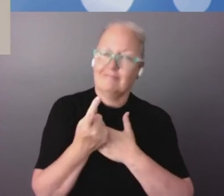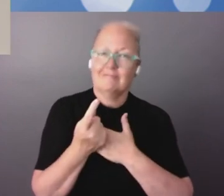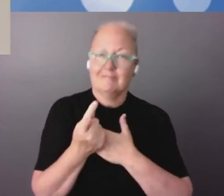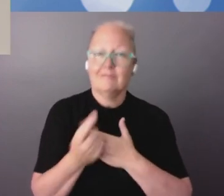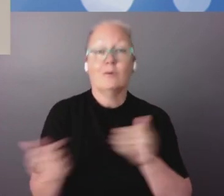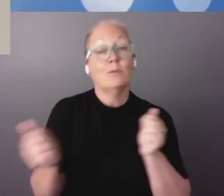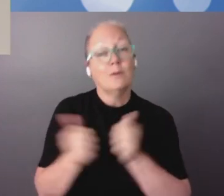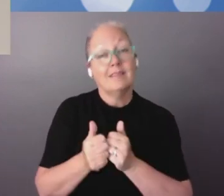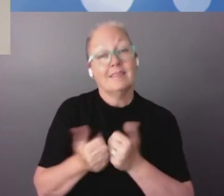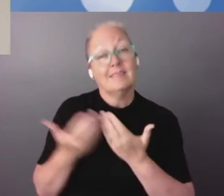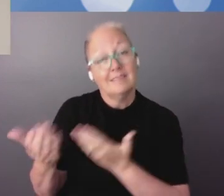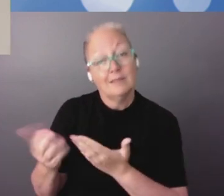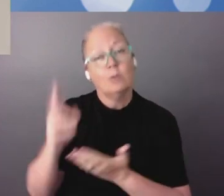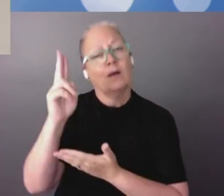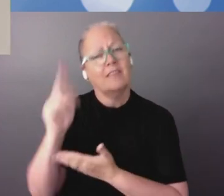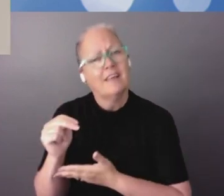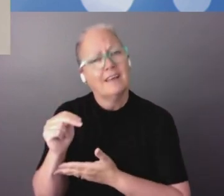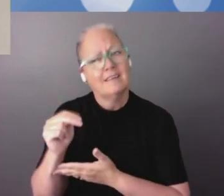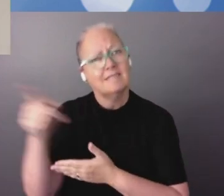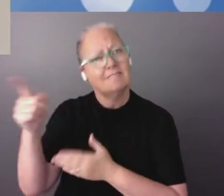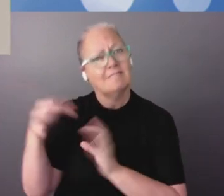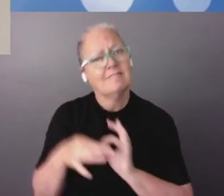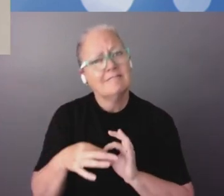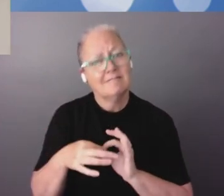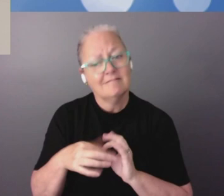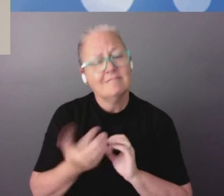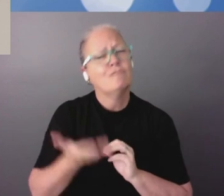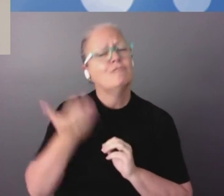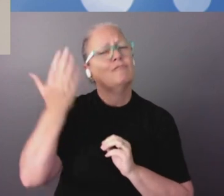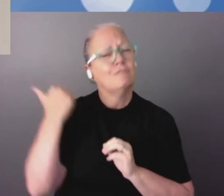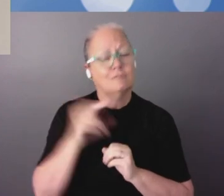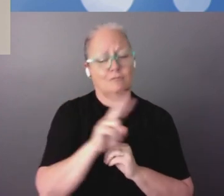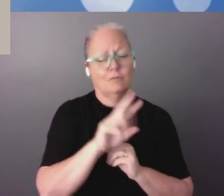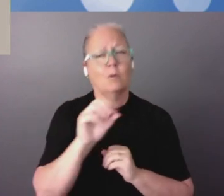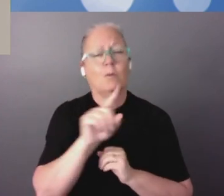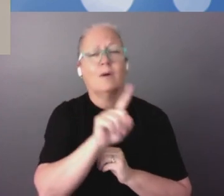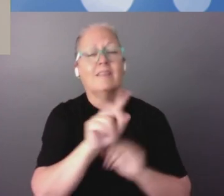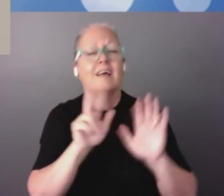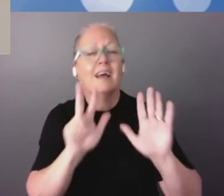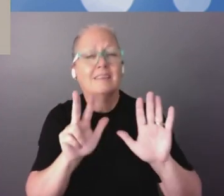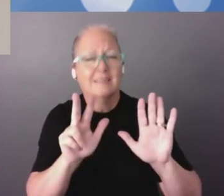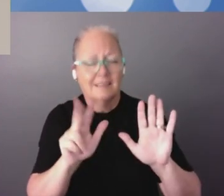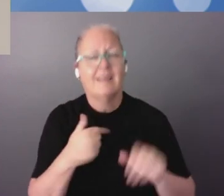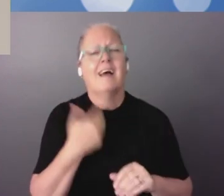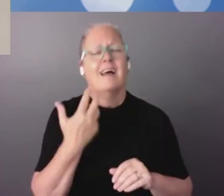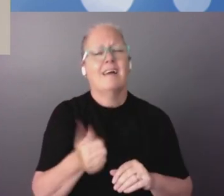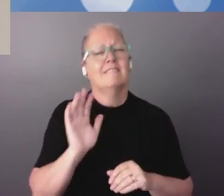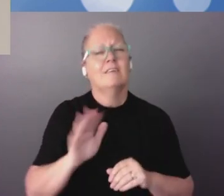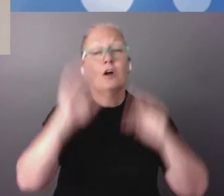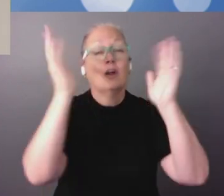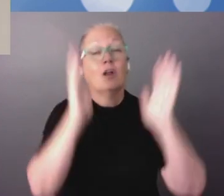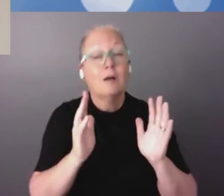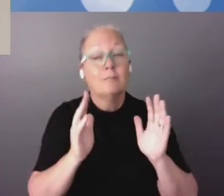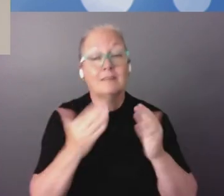под руководством ООН. Все это началось в 2018 году с климатического саммита